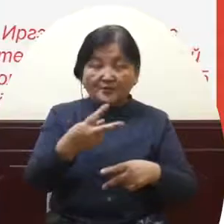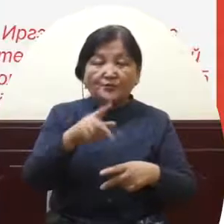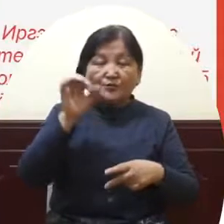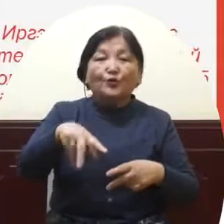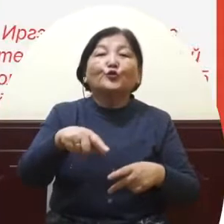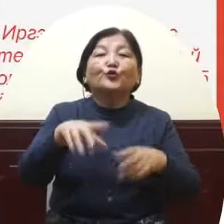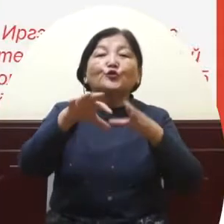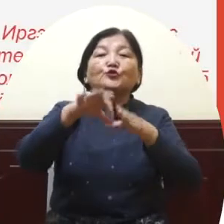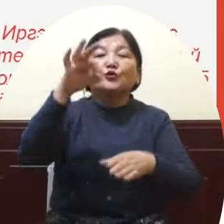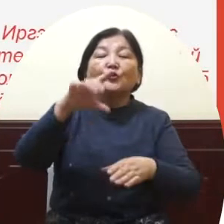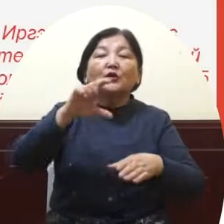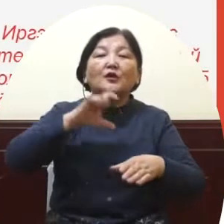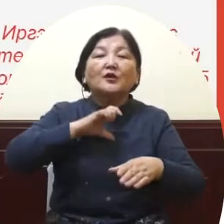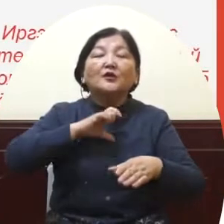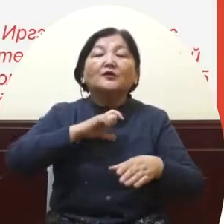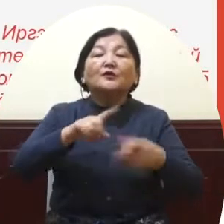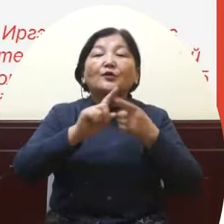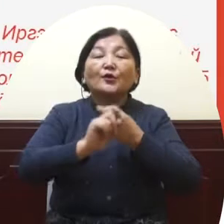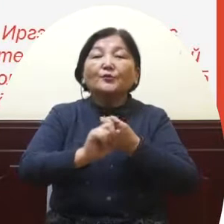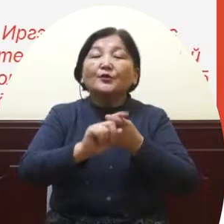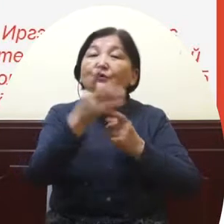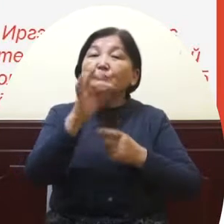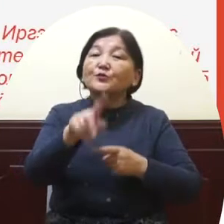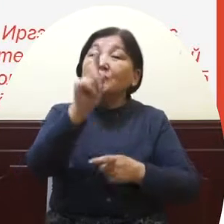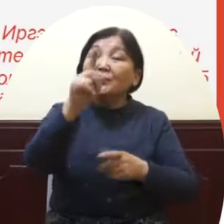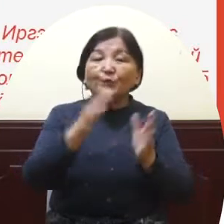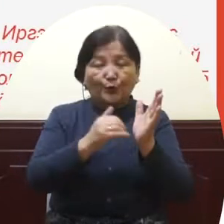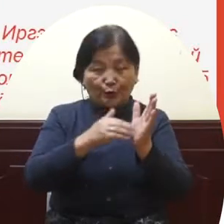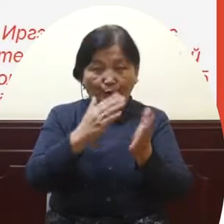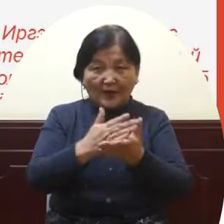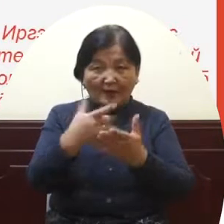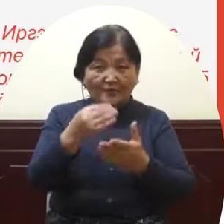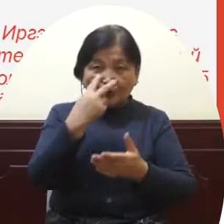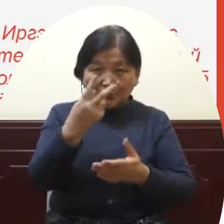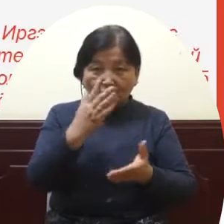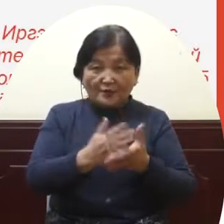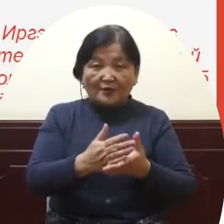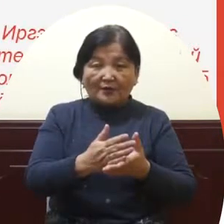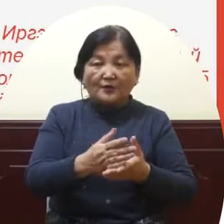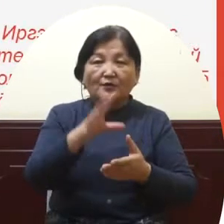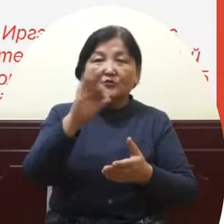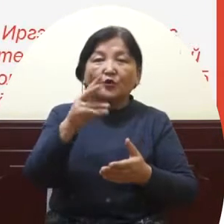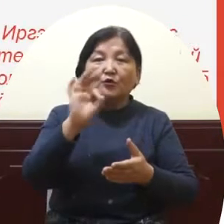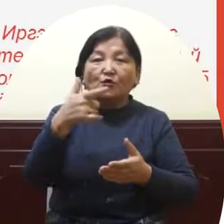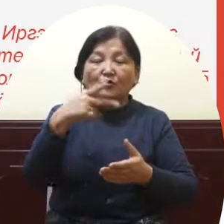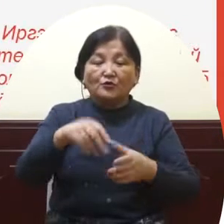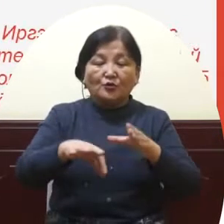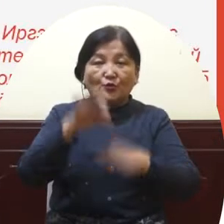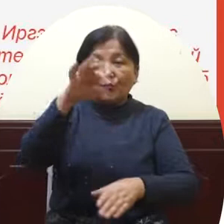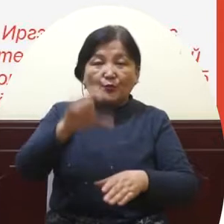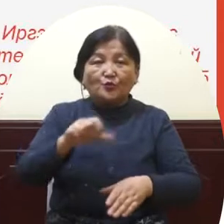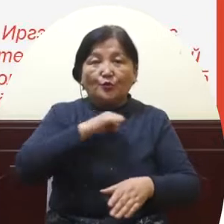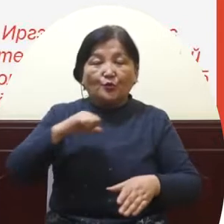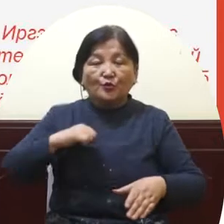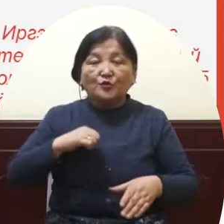эрх гэж ярьж ирсэн ойлголтын хүрээнд нэг ойлголт дутуу яваад байгаа юм шиг байна. Тэр нь бол сонгогчид жинхэнэ хүсэл зоригоо чөлөөтэй илэрхийлэх